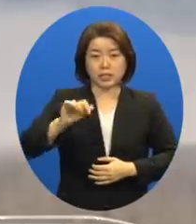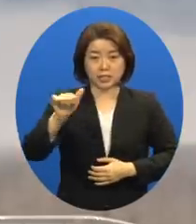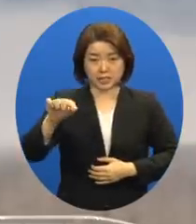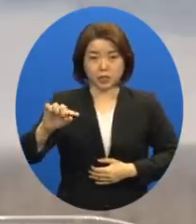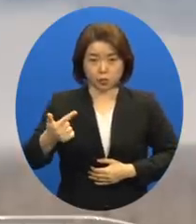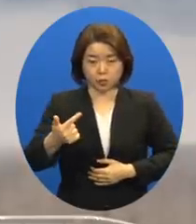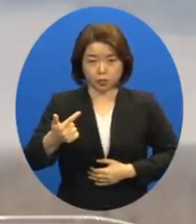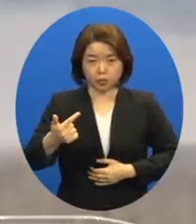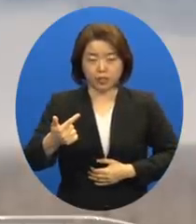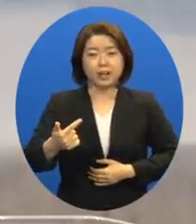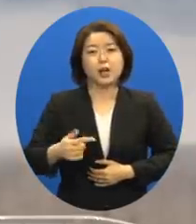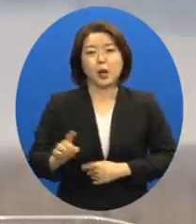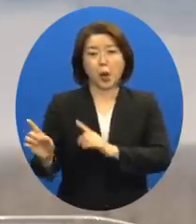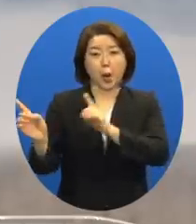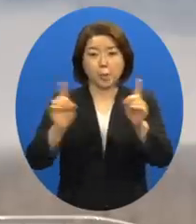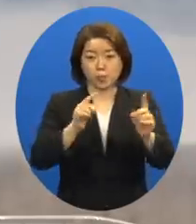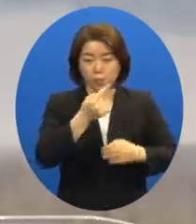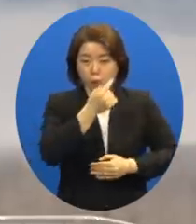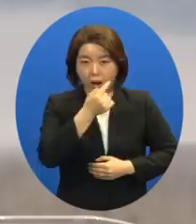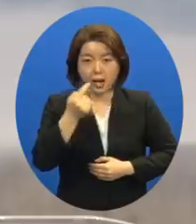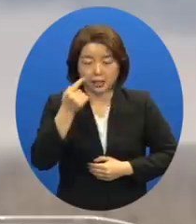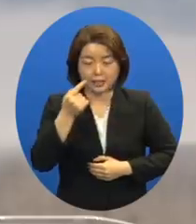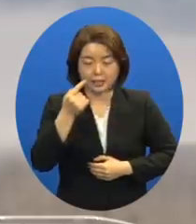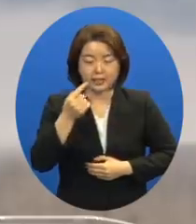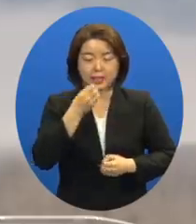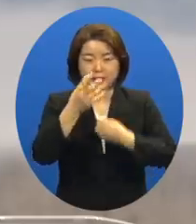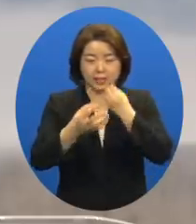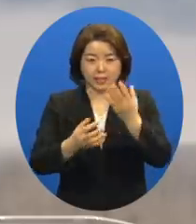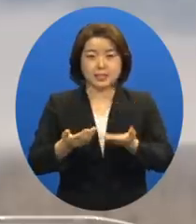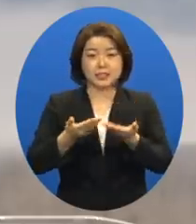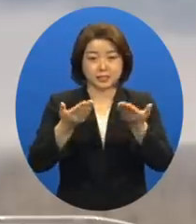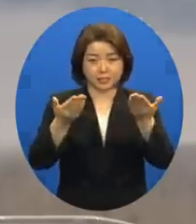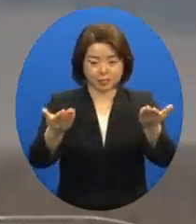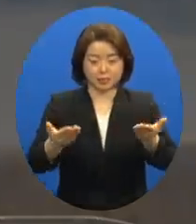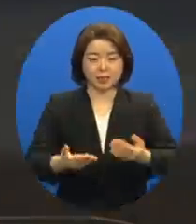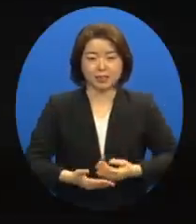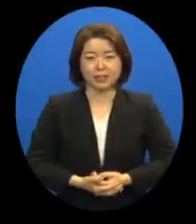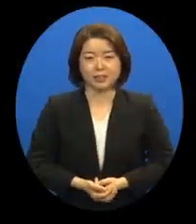여러분에게 부활의 간증을 해주시겠습니다.